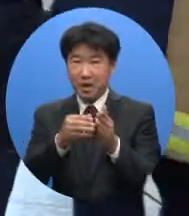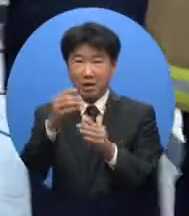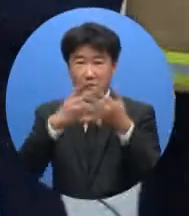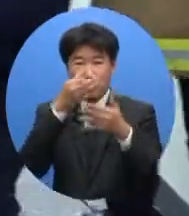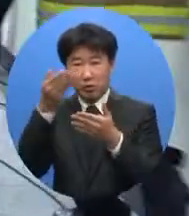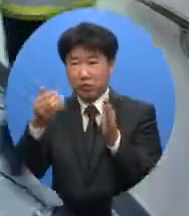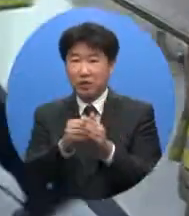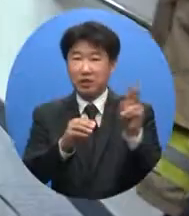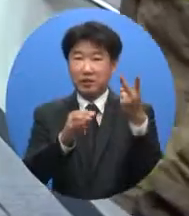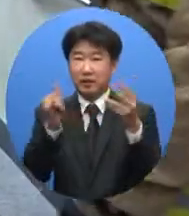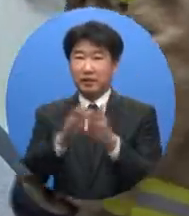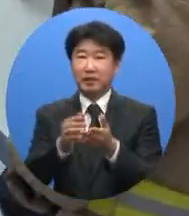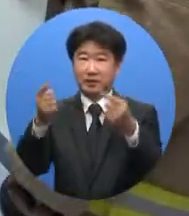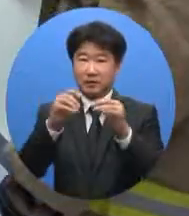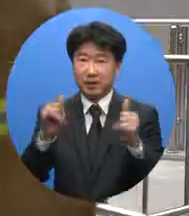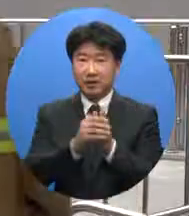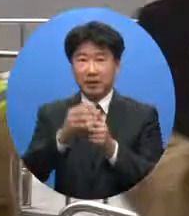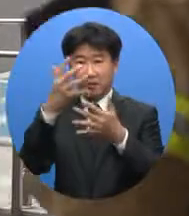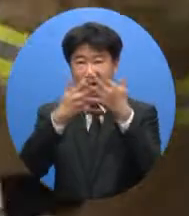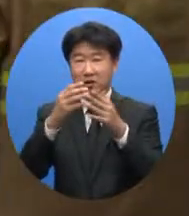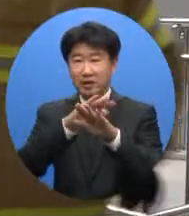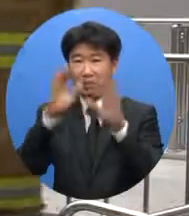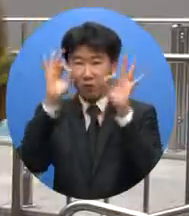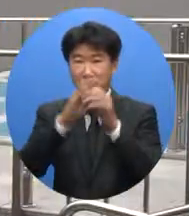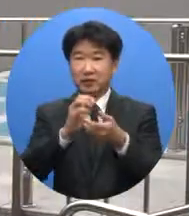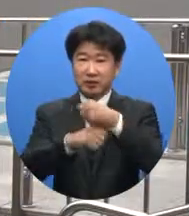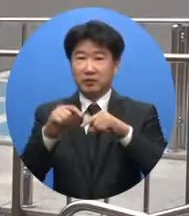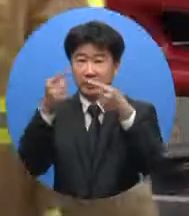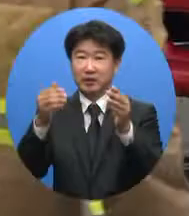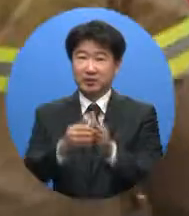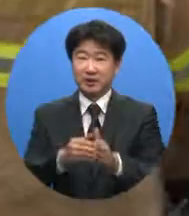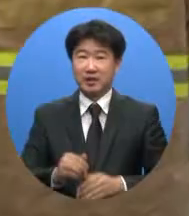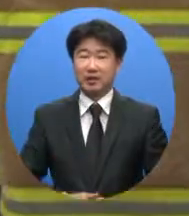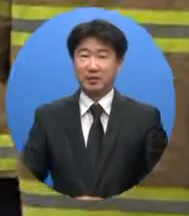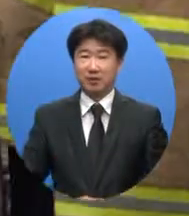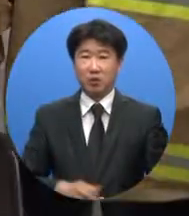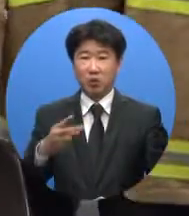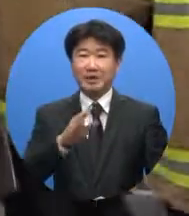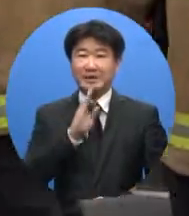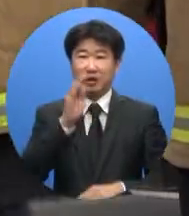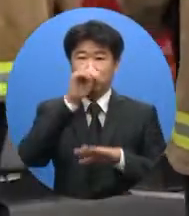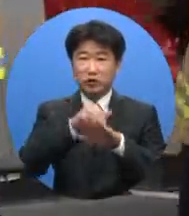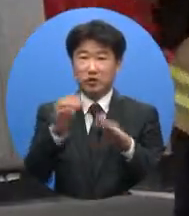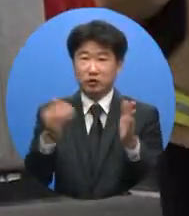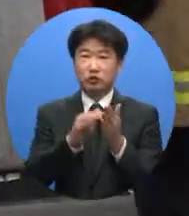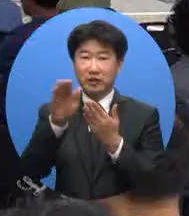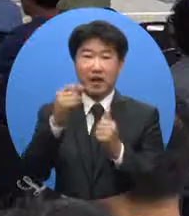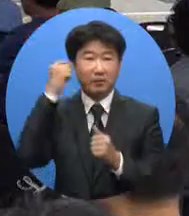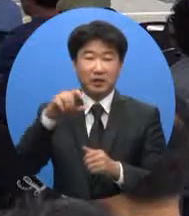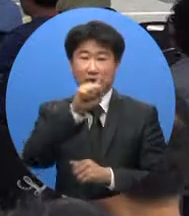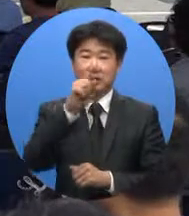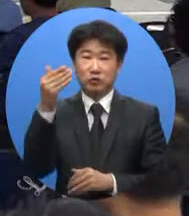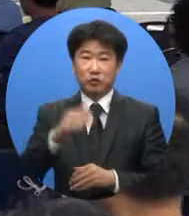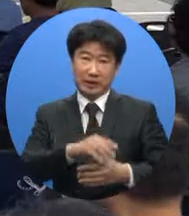200여 명의 참석자들은 교육장 내 스크린을 통해 생동감 있게 참관했습니다. 또 실제 훈련 종료 후에는